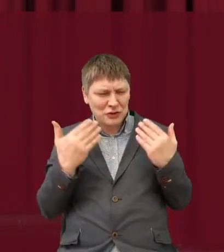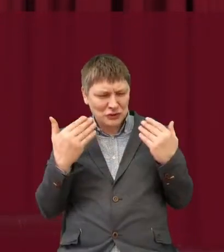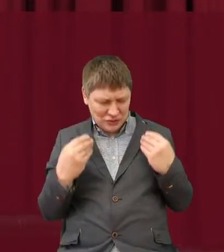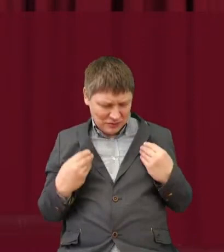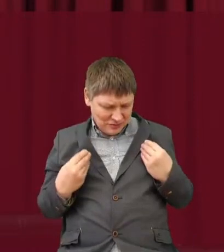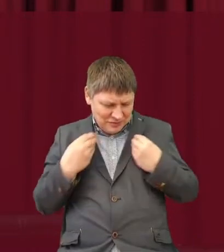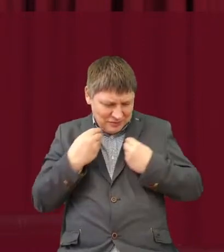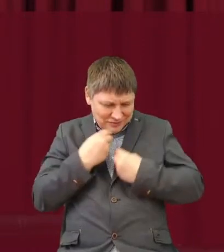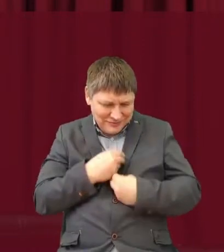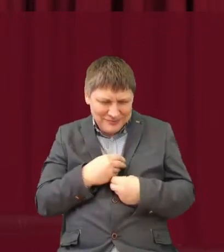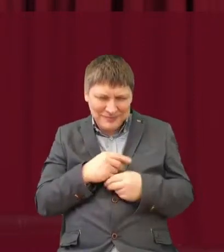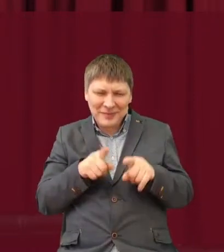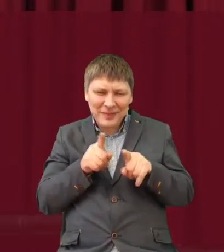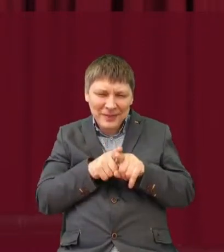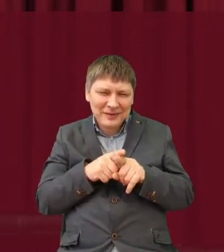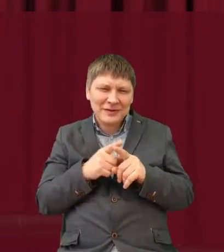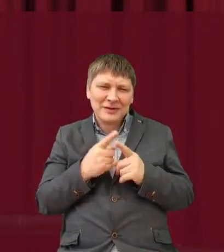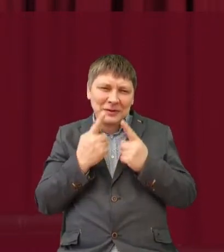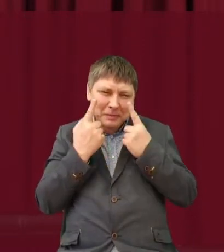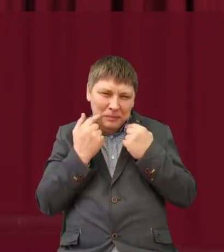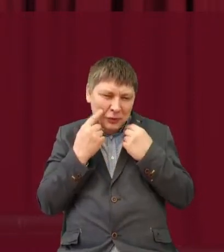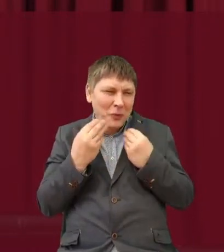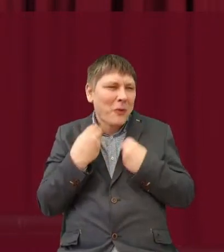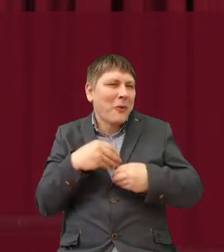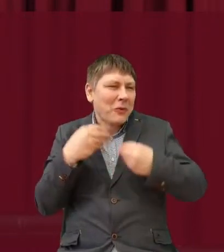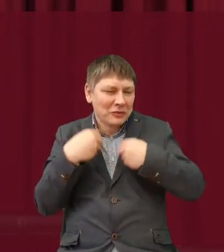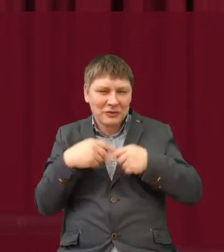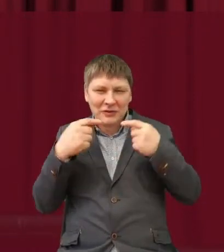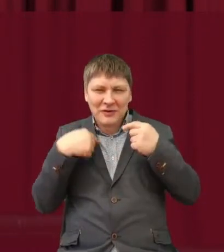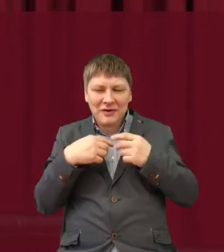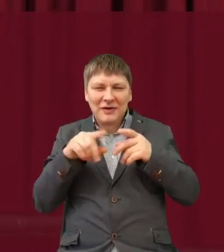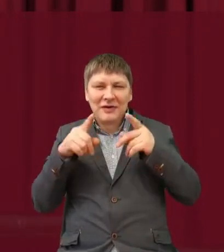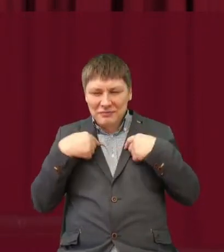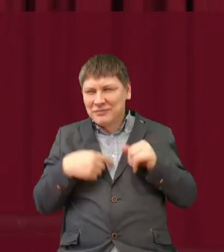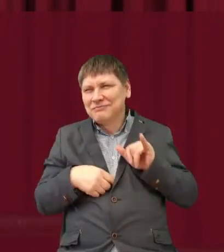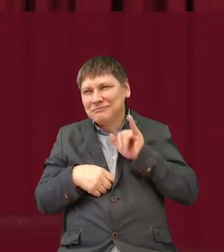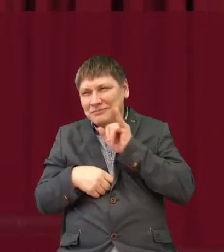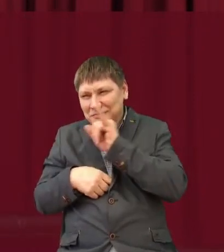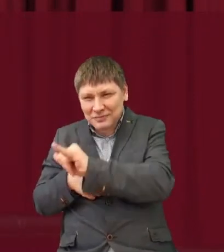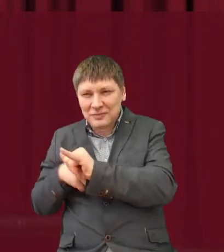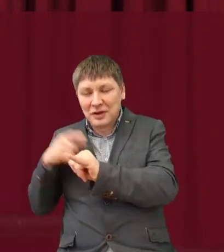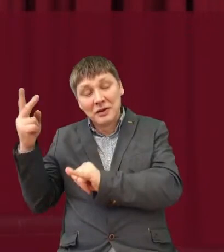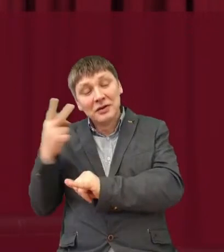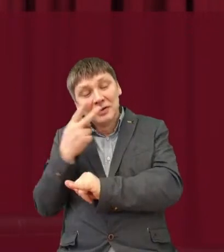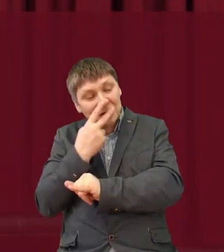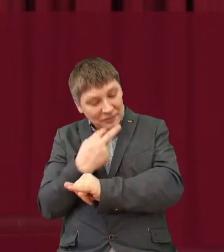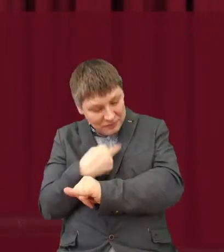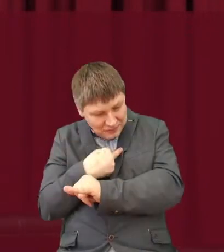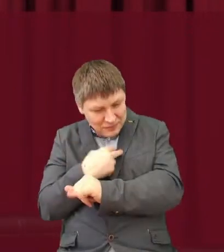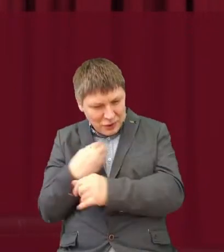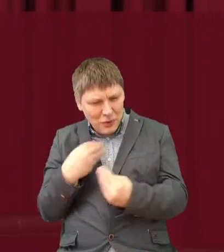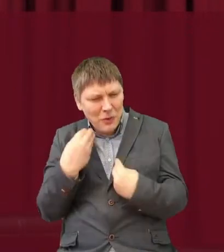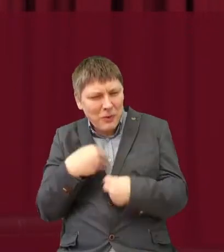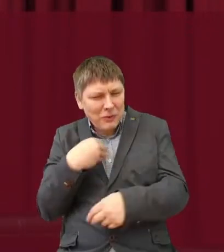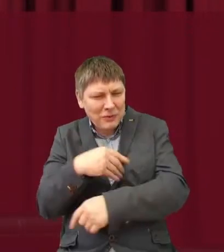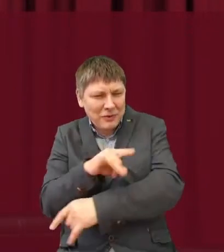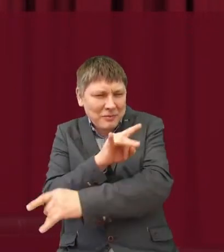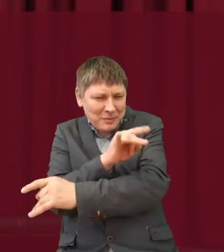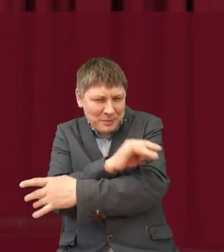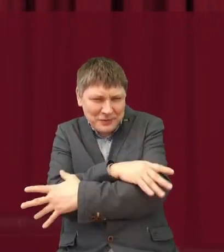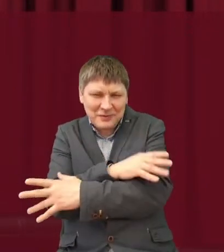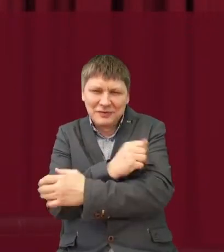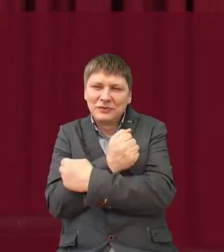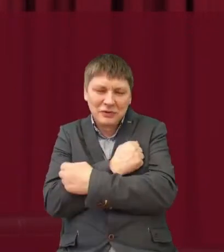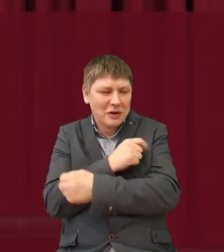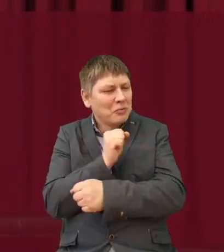на чресла свои и верёвки на голову свои и пойти к царю израильскому может быть он пощадит